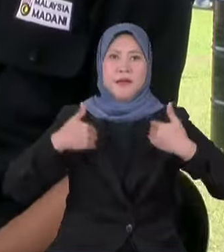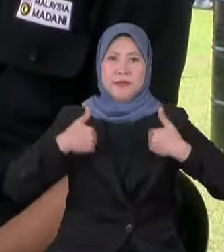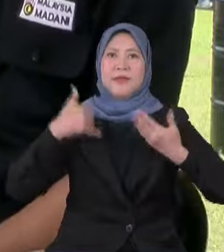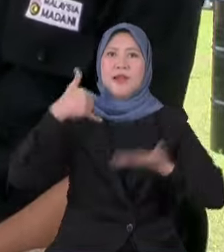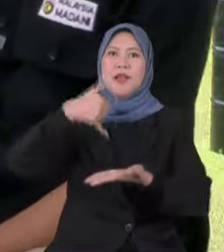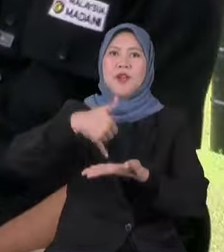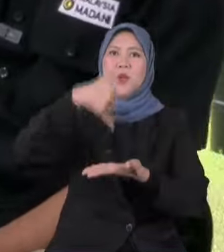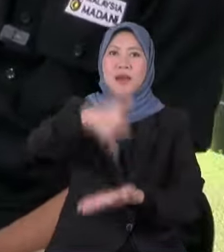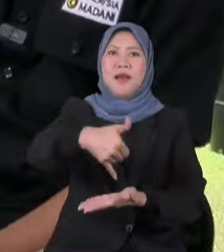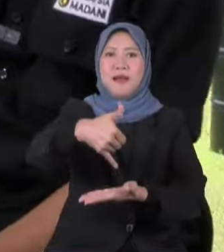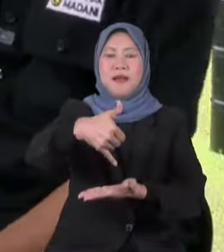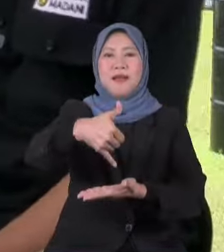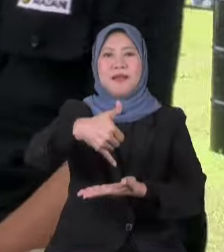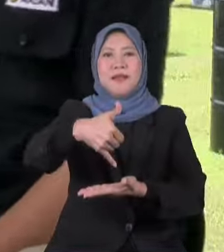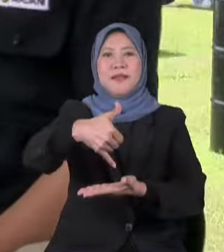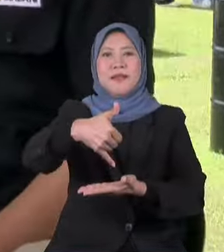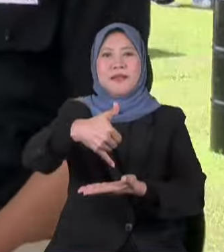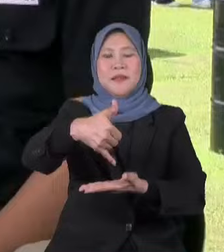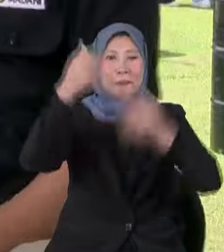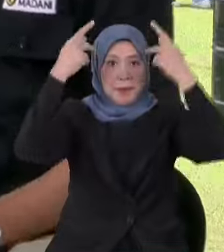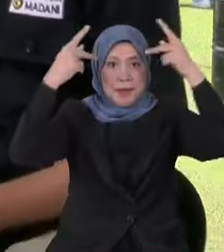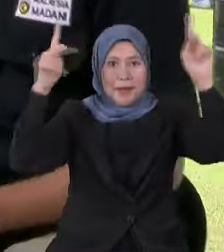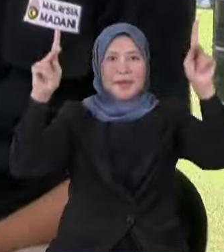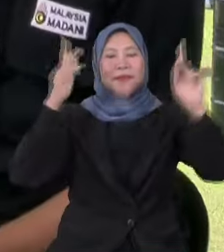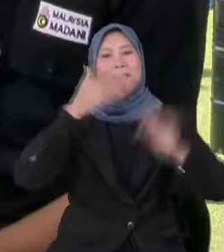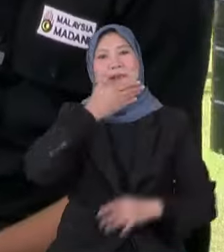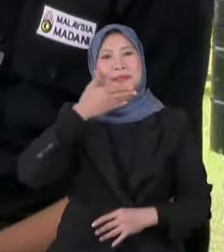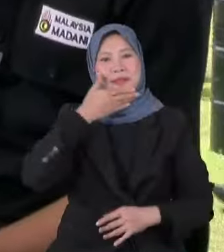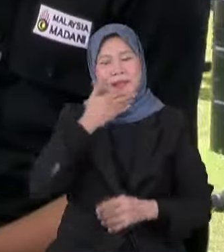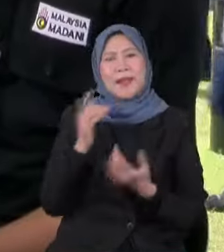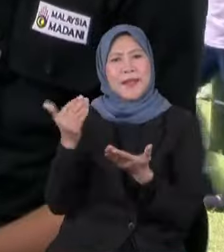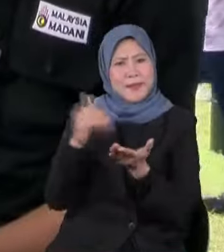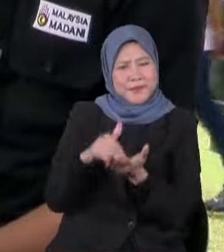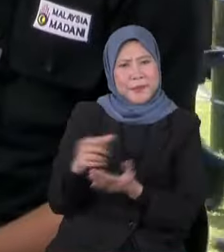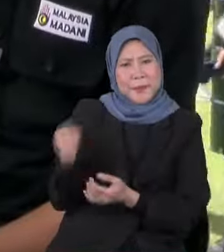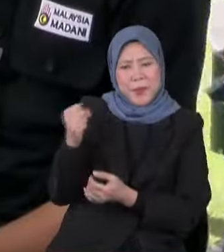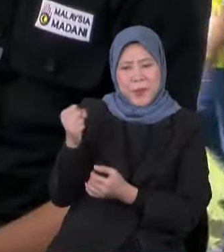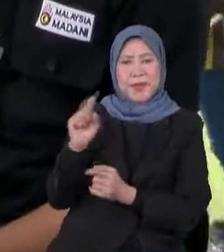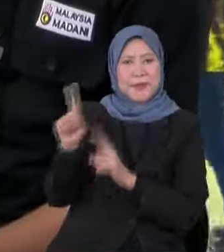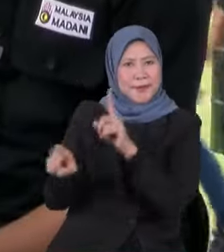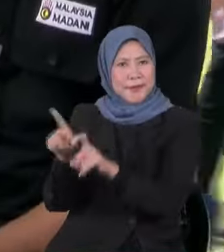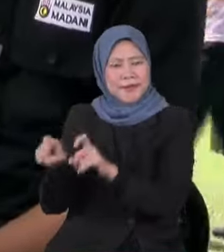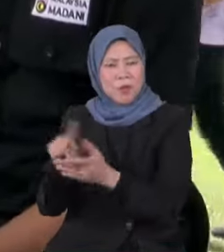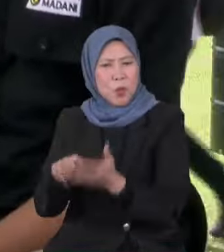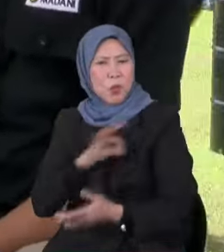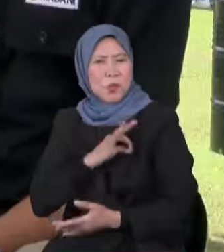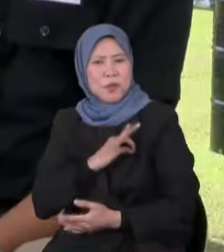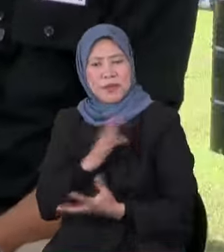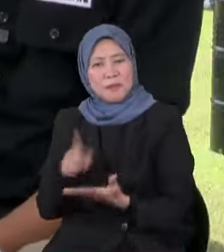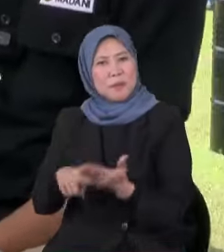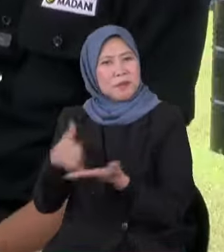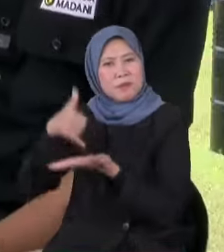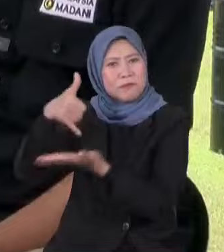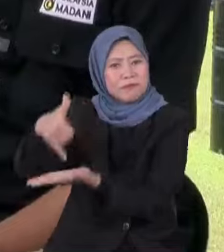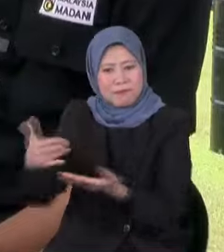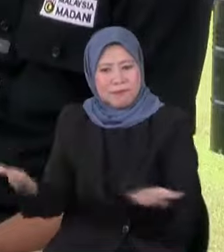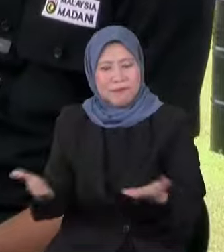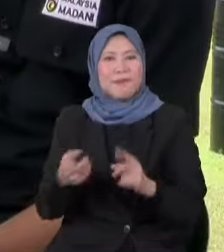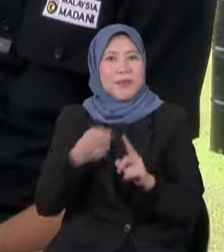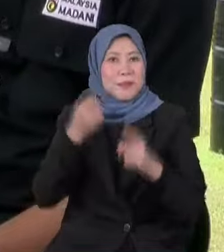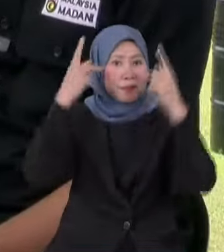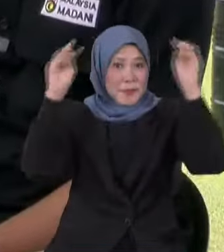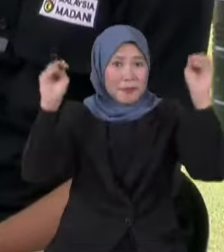remaja. Yes, anugerah perdana tu nanti sekejap lagi kita akan korek lagi, kita ketahui apakah itu anugerah perdana yang akan disampaikan oleh Yang Berhormat Perdana